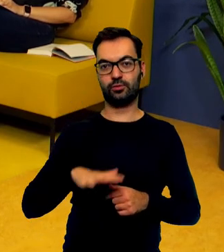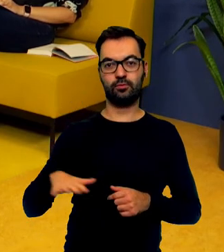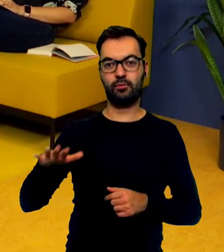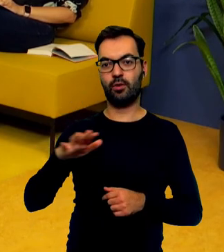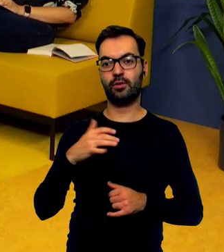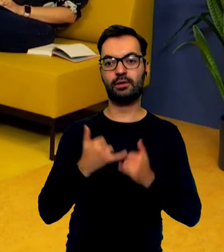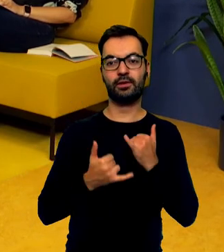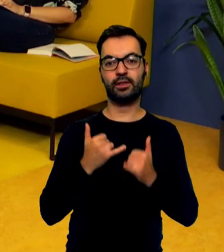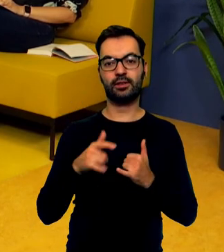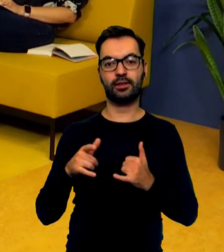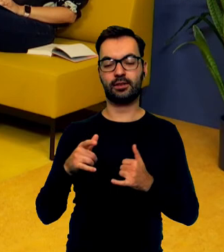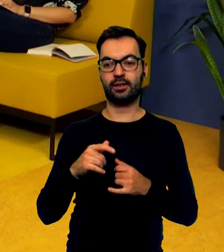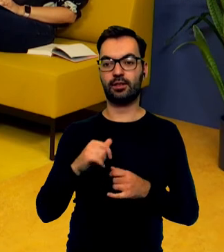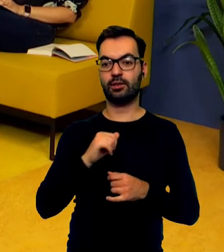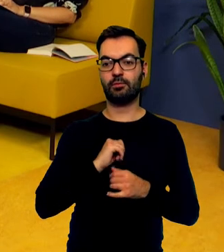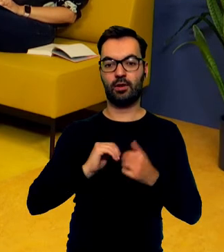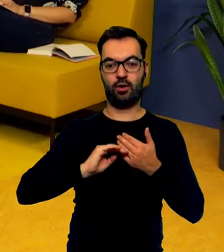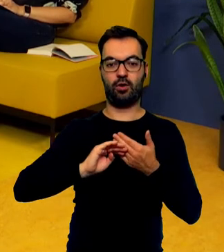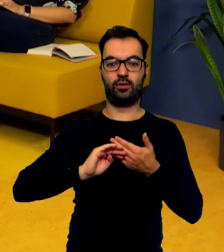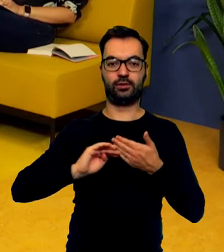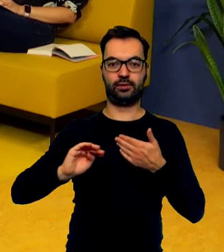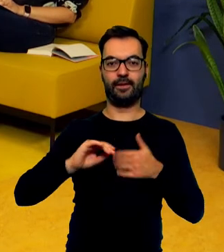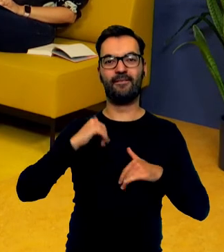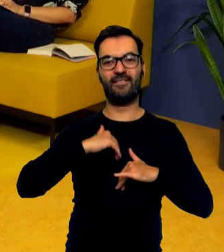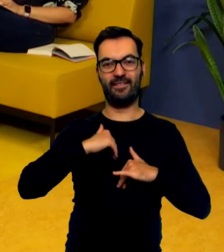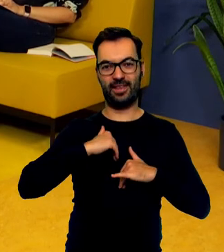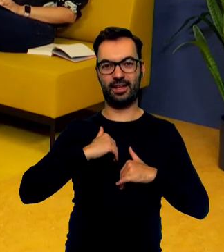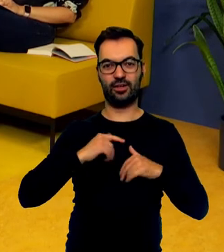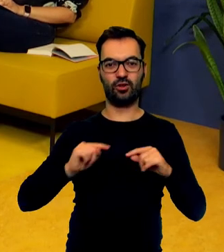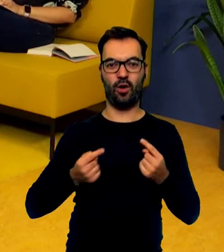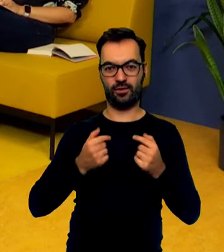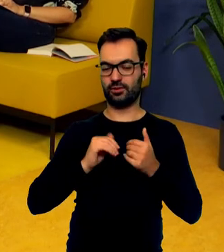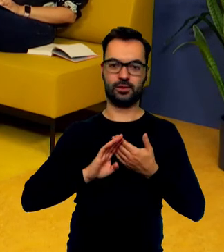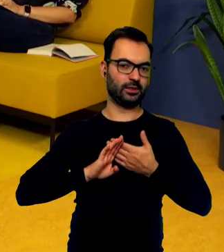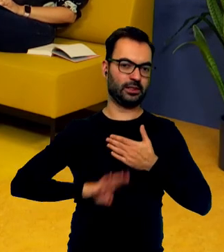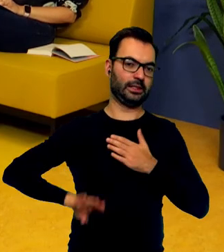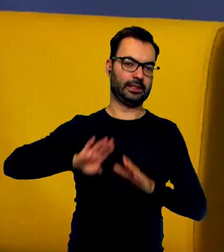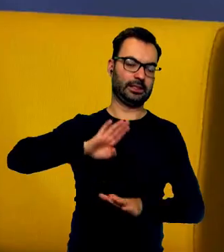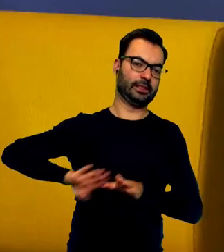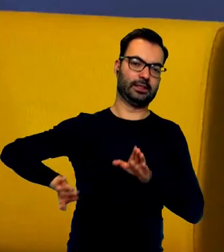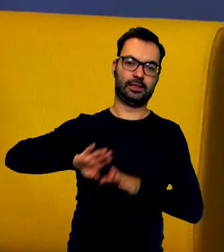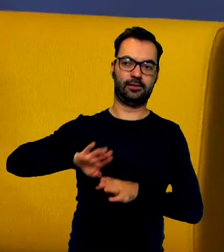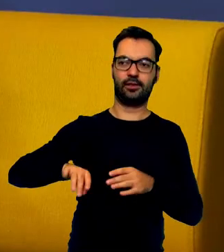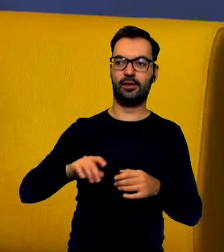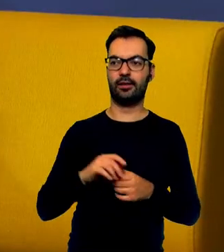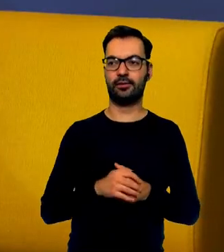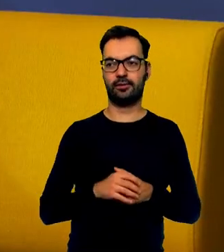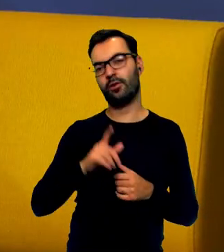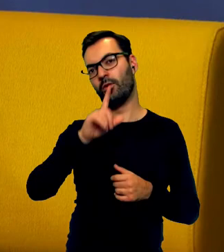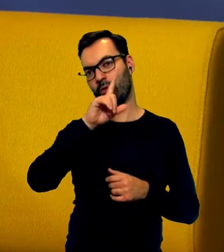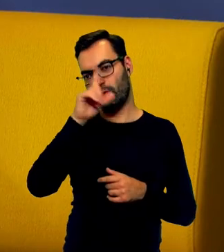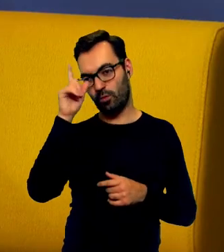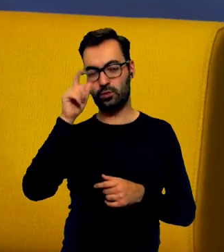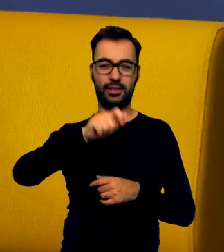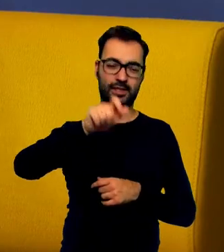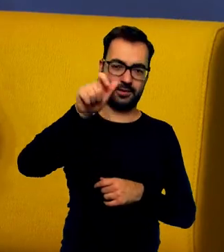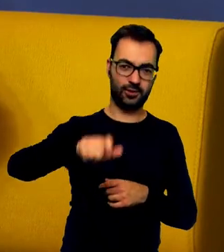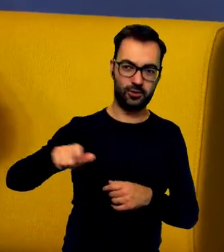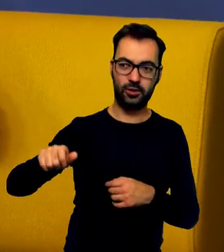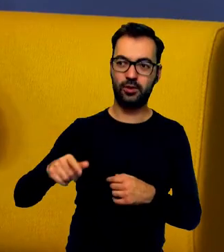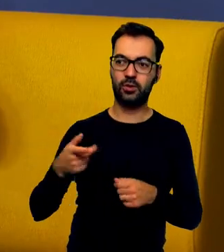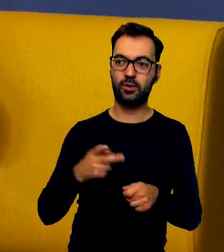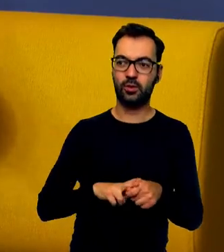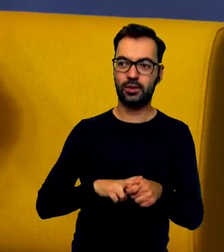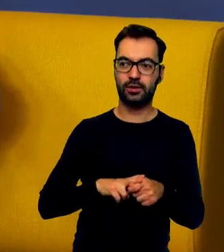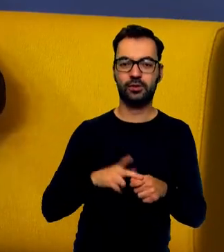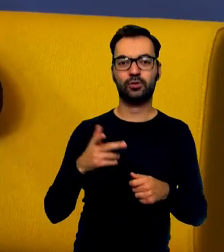które separuje się właśnie od tego wewnętrznego konfliktu, czy ludzie, innymi słowy, jednostki, które